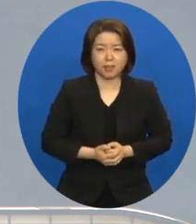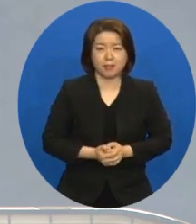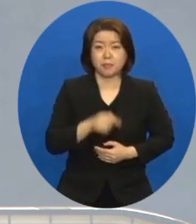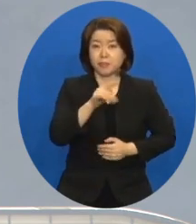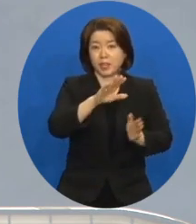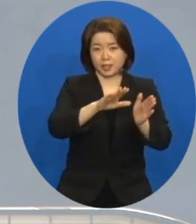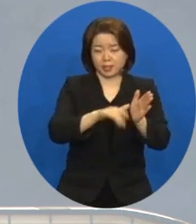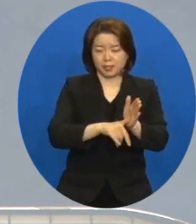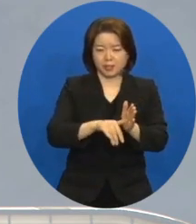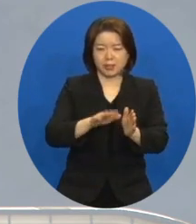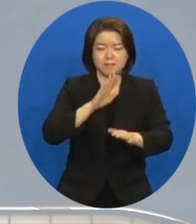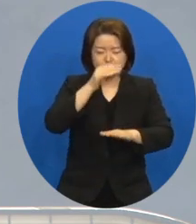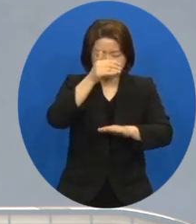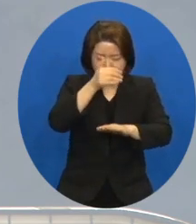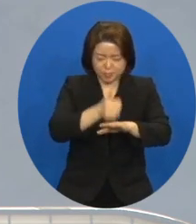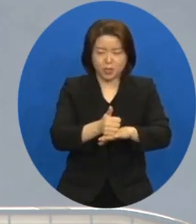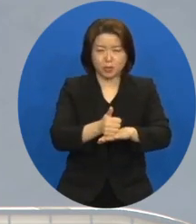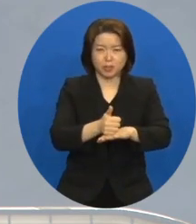그때서야 비로소